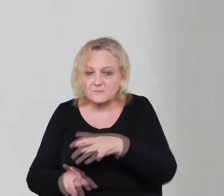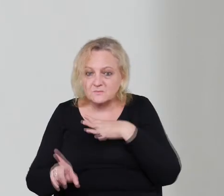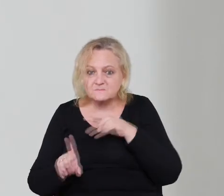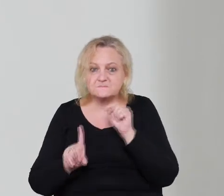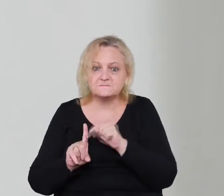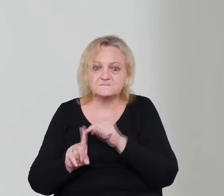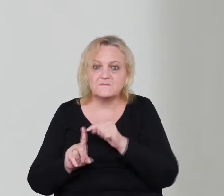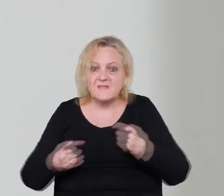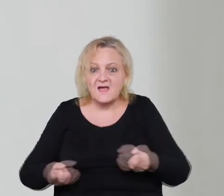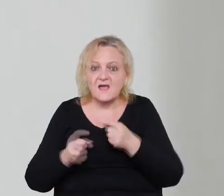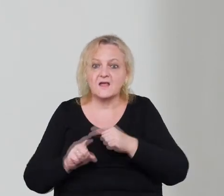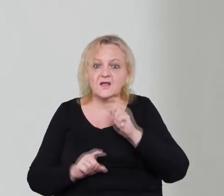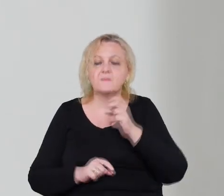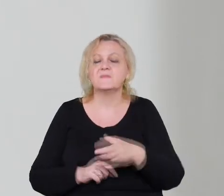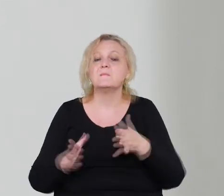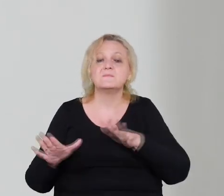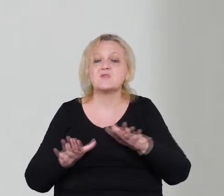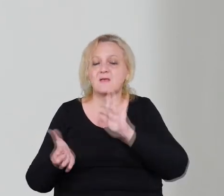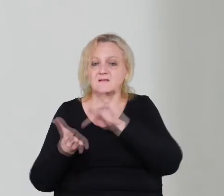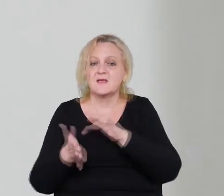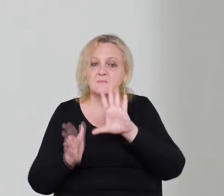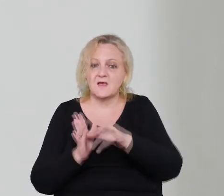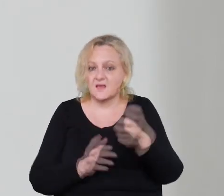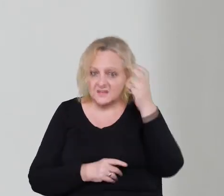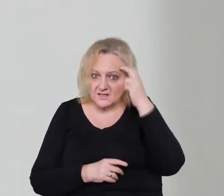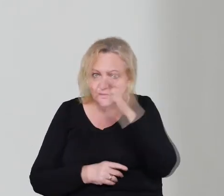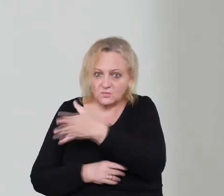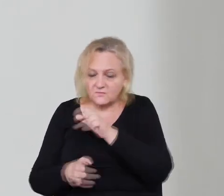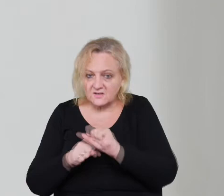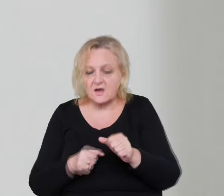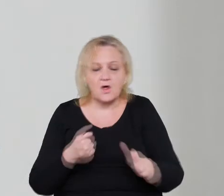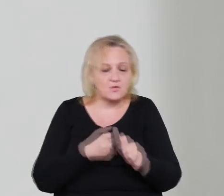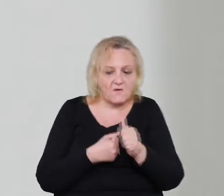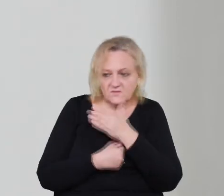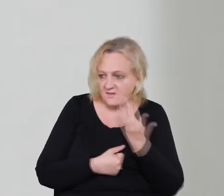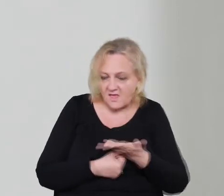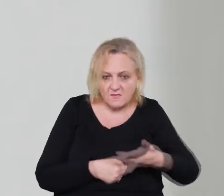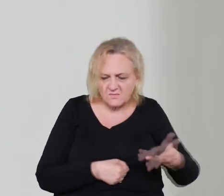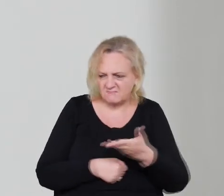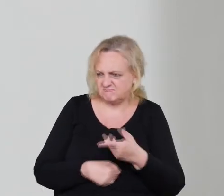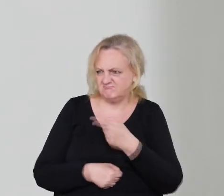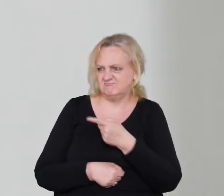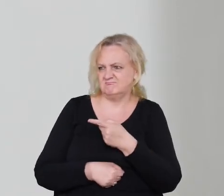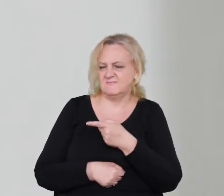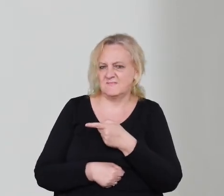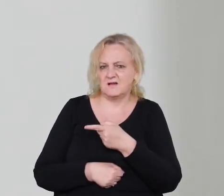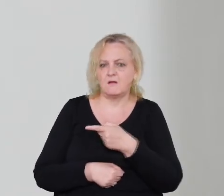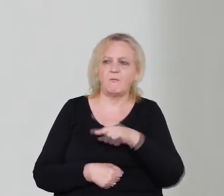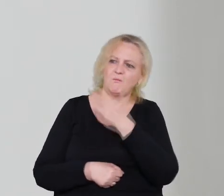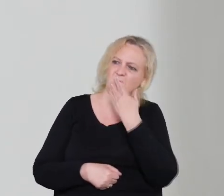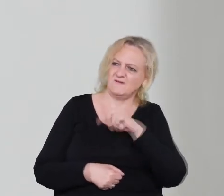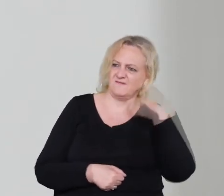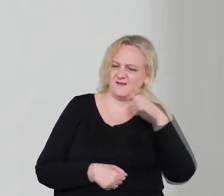zabójstwo aktywisty w Kijowie które nie ma dowodów ale jakby Wszyscy rzucają na to że on się że to